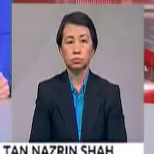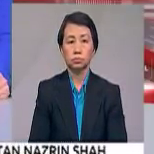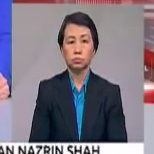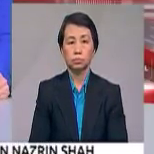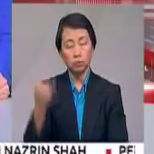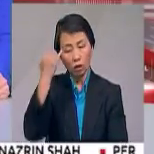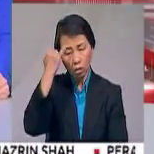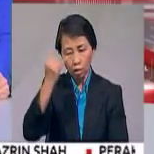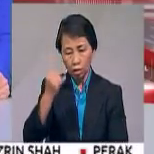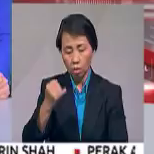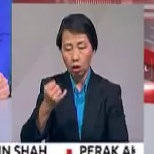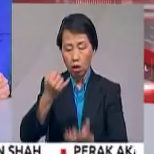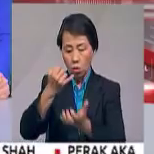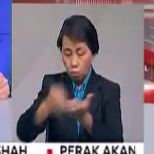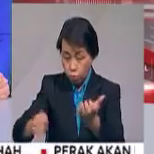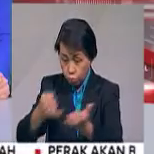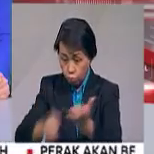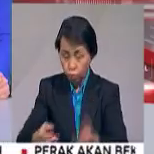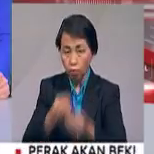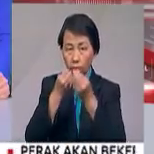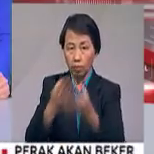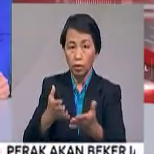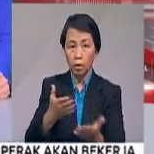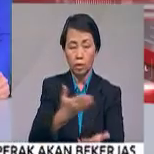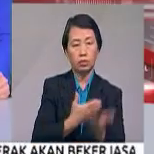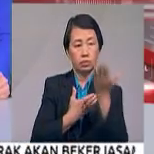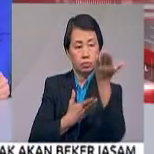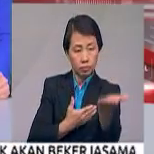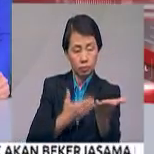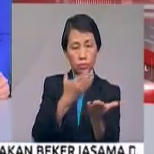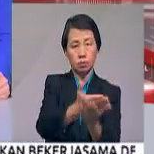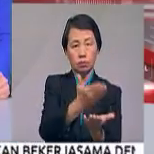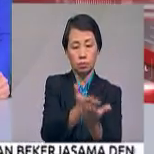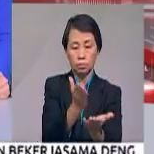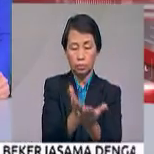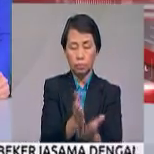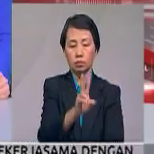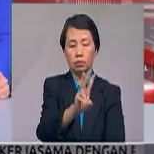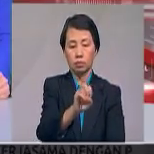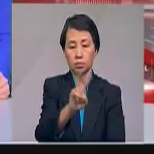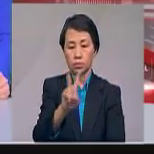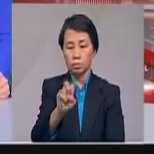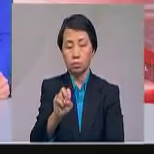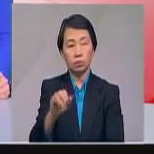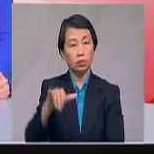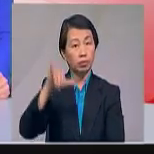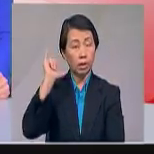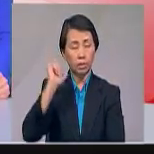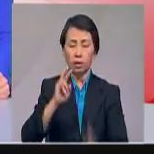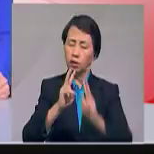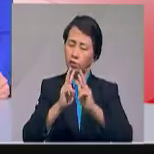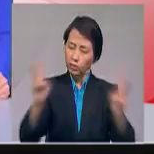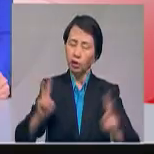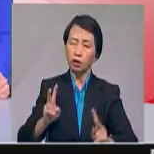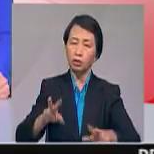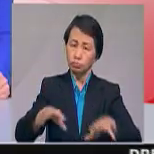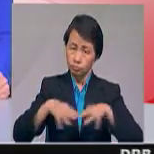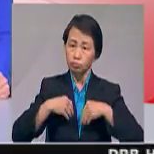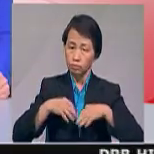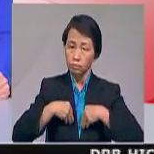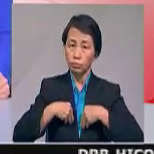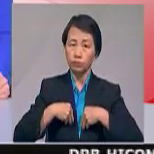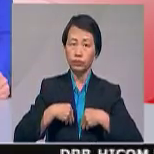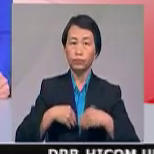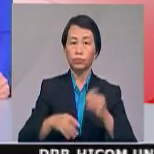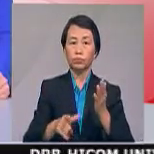Inisiatif kesuburan yang diumumkan dalam pembentangan Belanjawan 2020 semalam sangat dialu-alukan. Jelas Timbalan Perdana